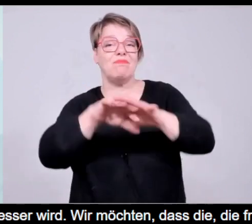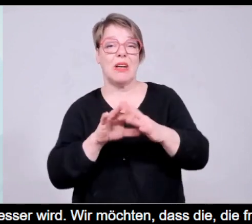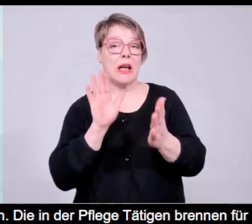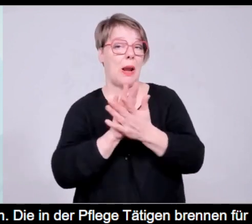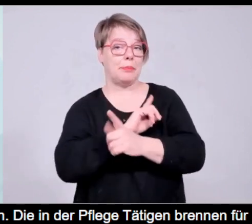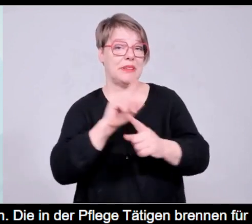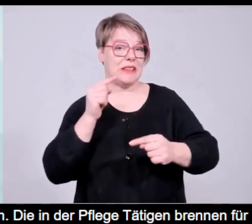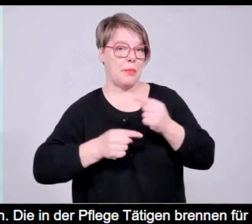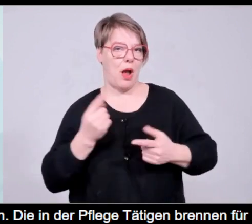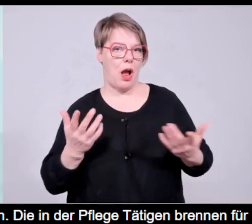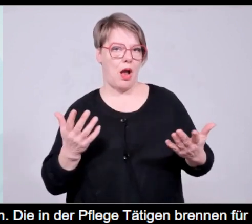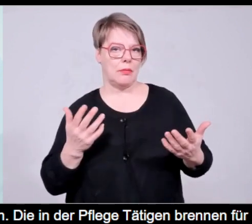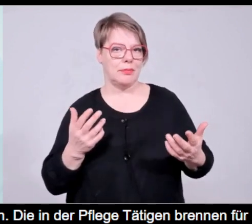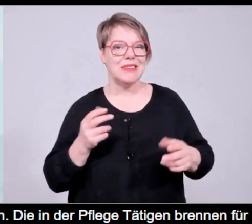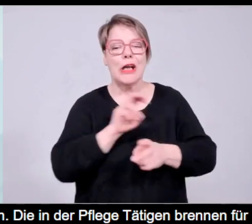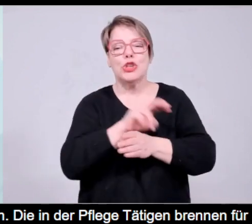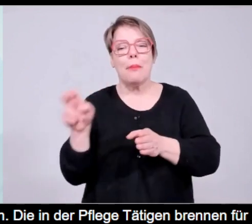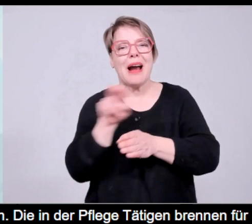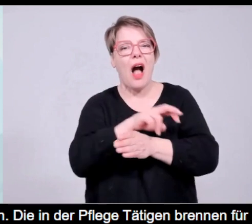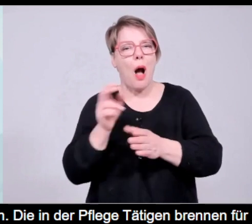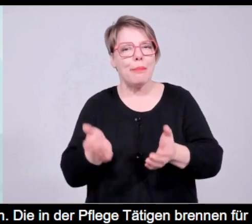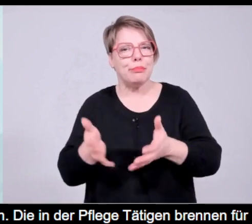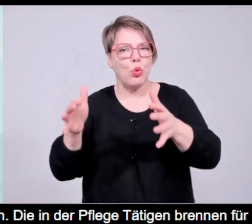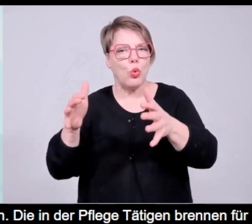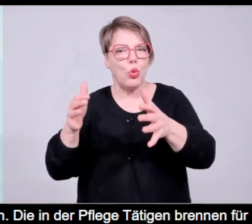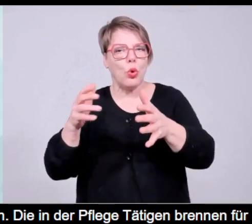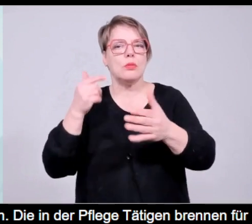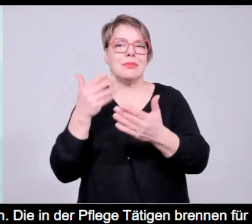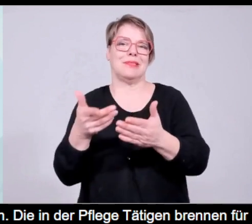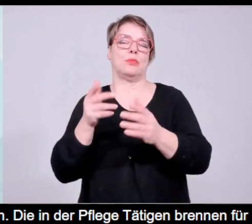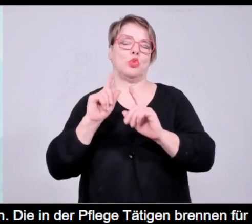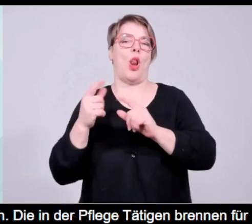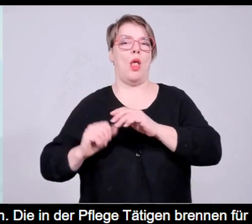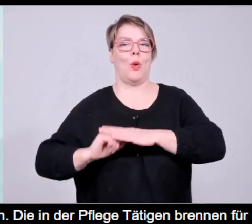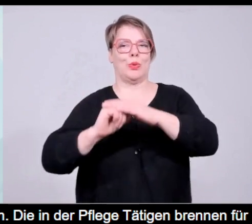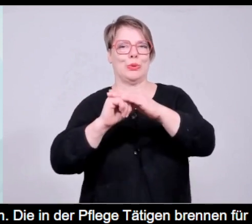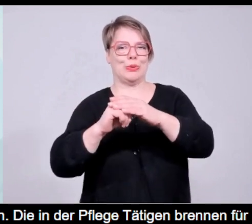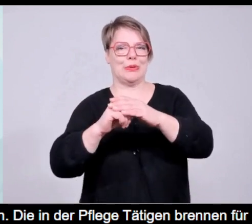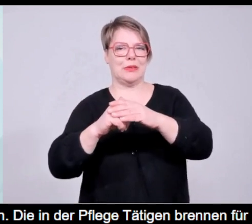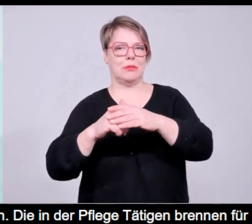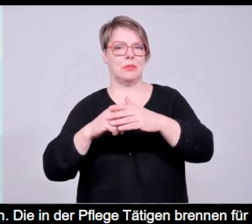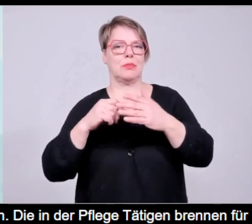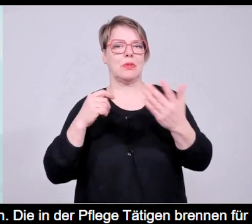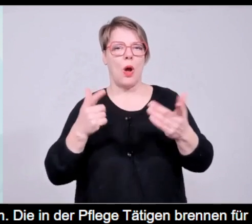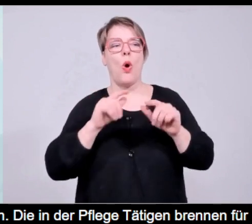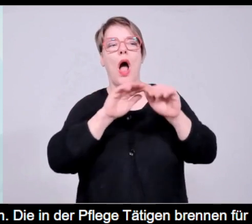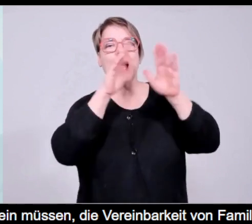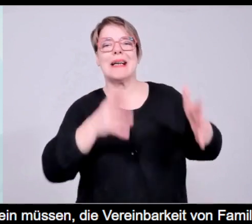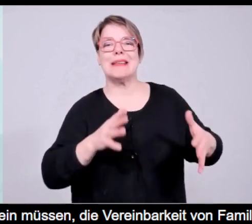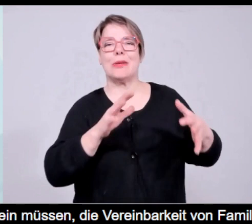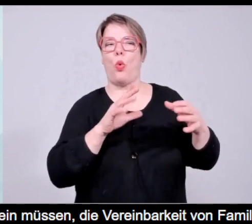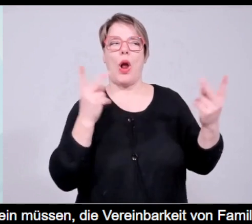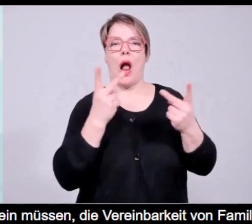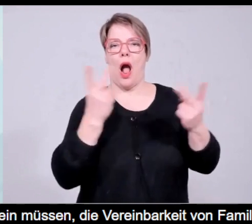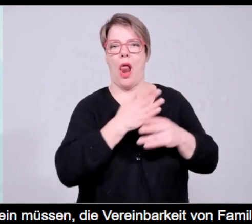dann eine Regelversorgung im Pflegebereich mit diesen Springer-Konzepten. Und ich würde dann sagen, auch statt Leiharbeit muss das der